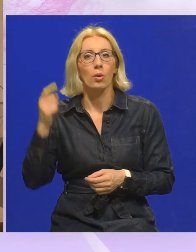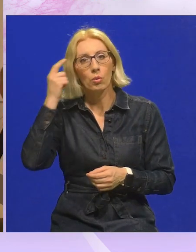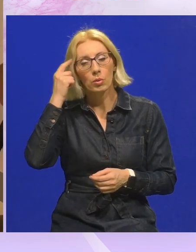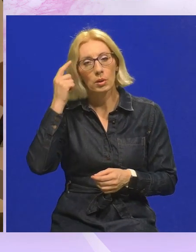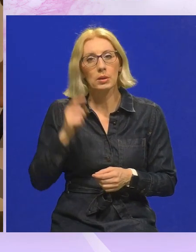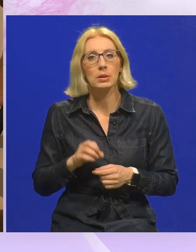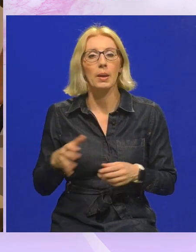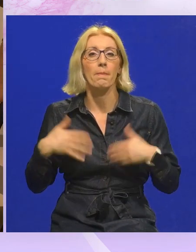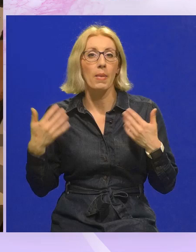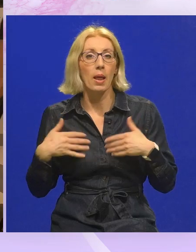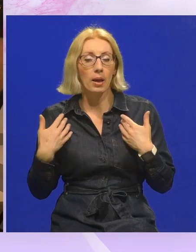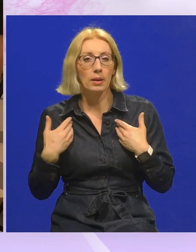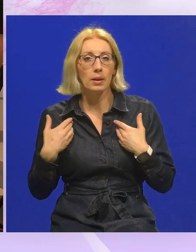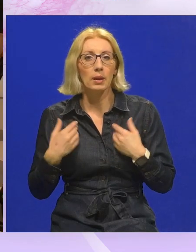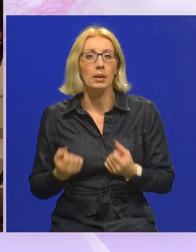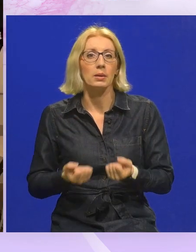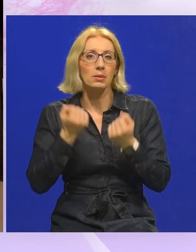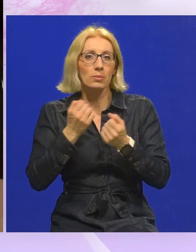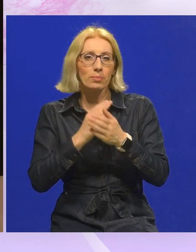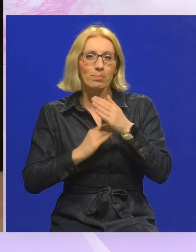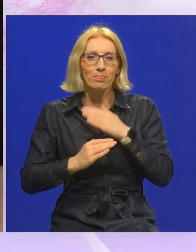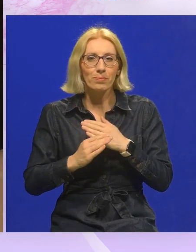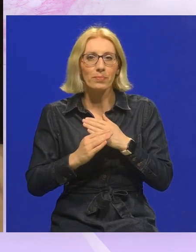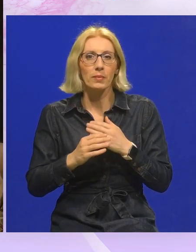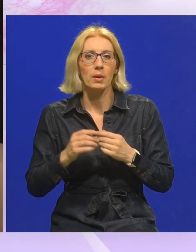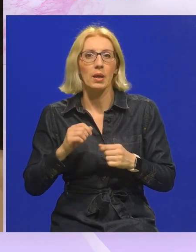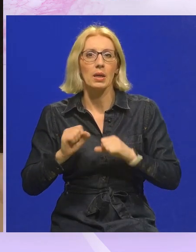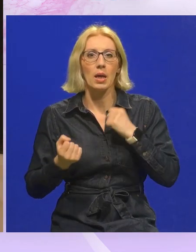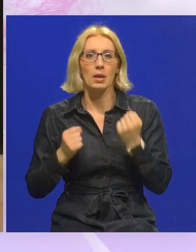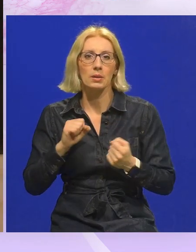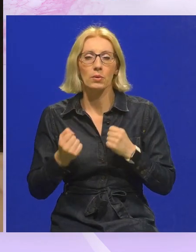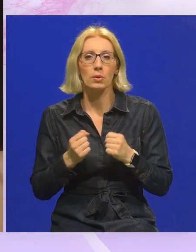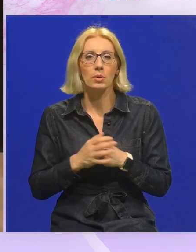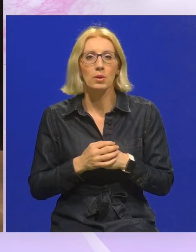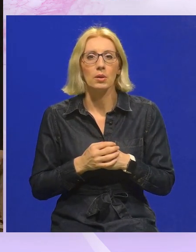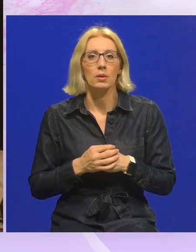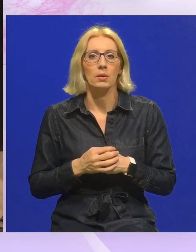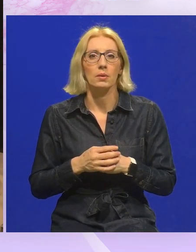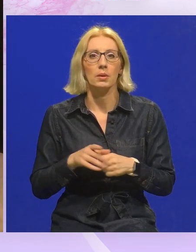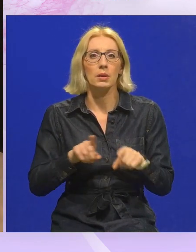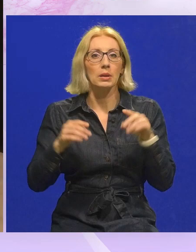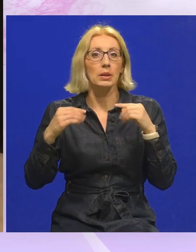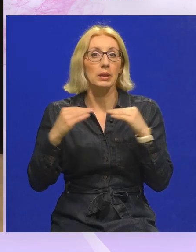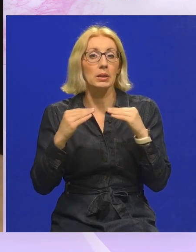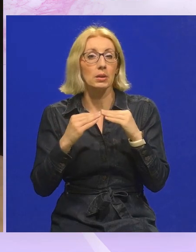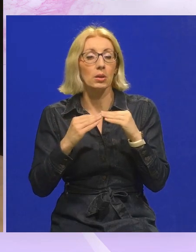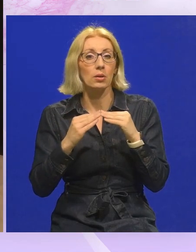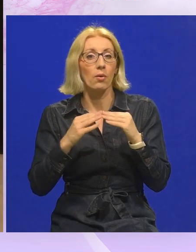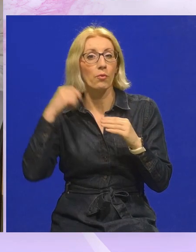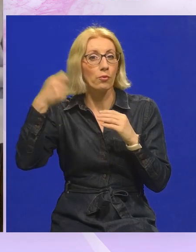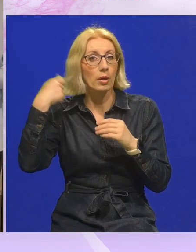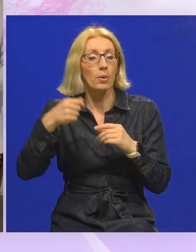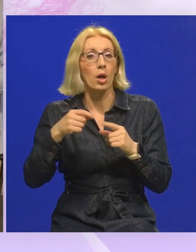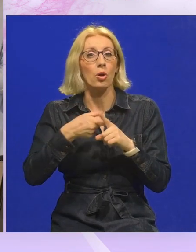sadržaja djeci i mladima s teškoćama u razvoju glavni su problem kojim se bavi projekt u istom filmu Korak dalje.